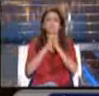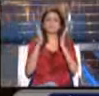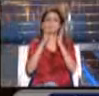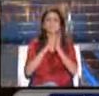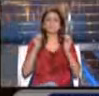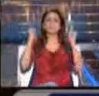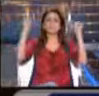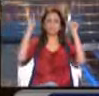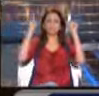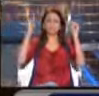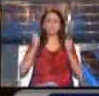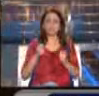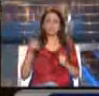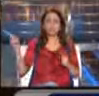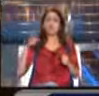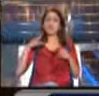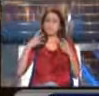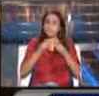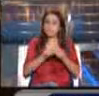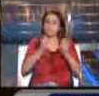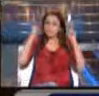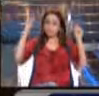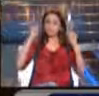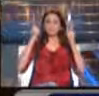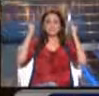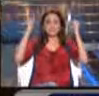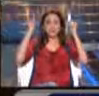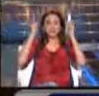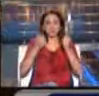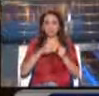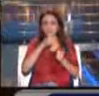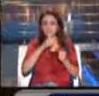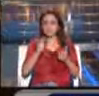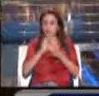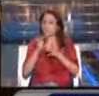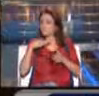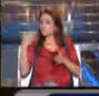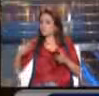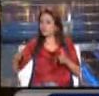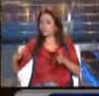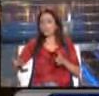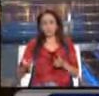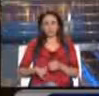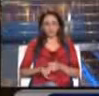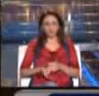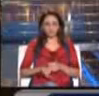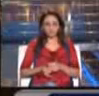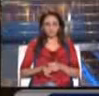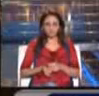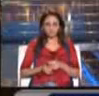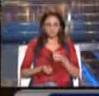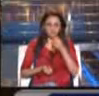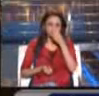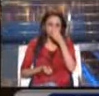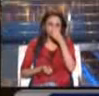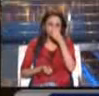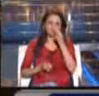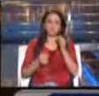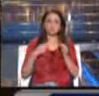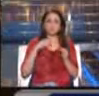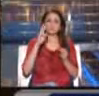وشارك في ثورة وزمايله ماتوا، فأنا أتمنى بس الحاجة الوحيدة اللي احنا الموضوع ده ليه أبعاد كتير